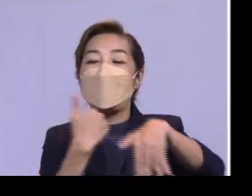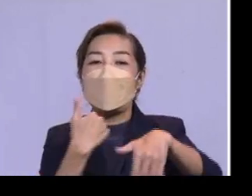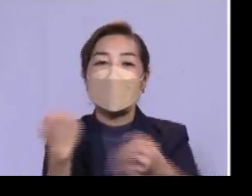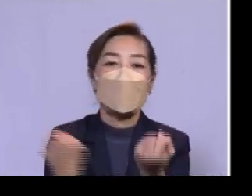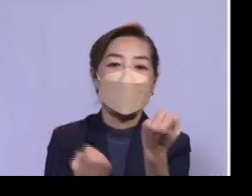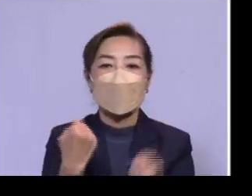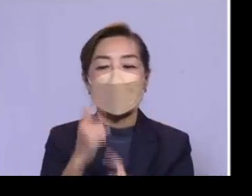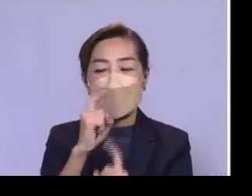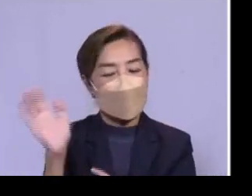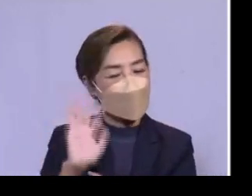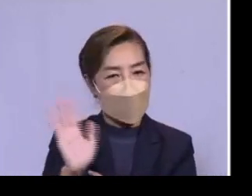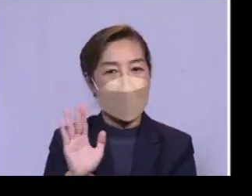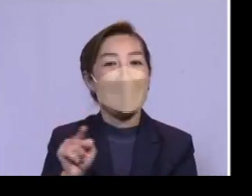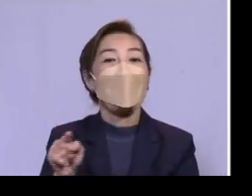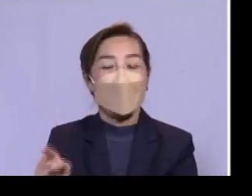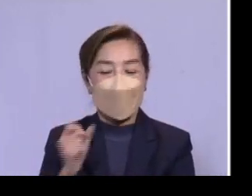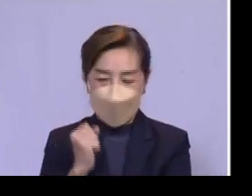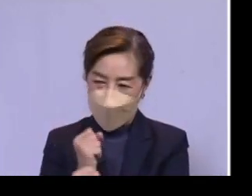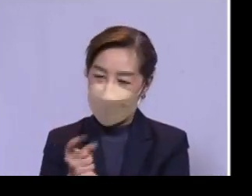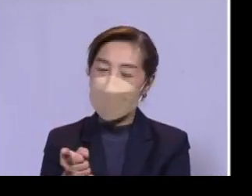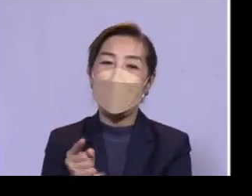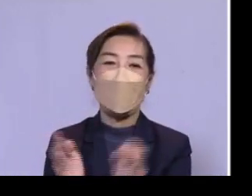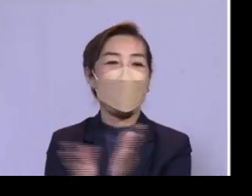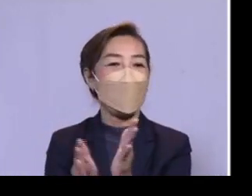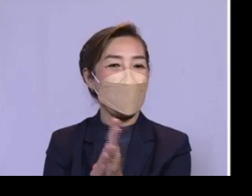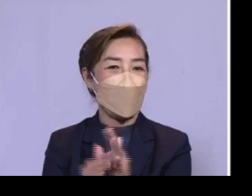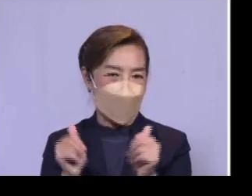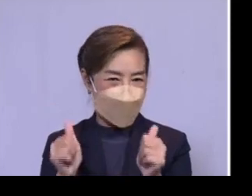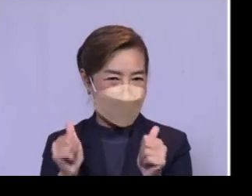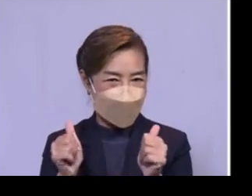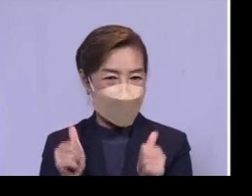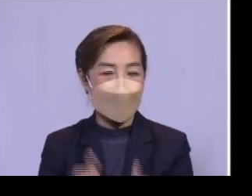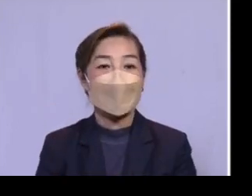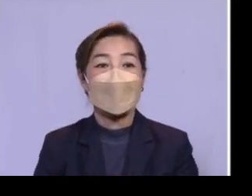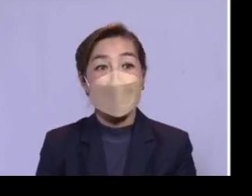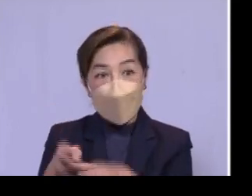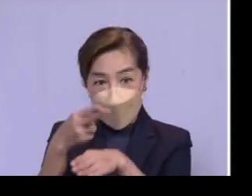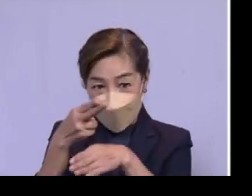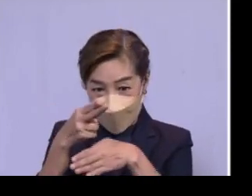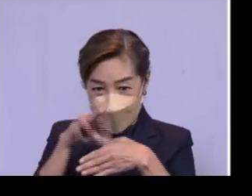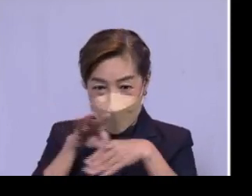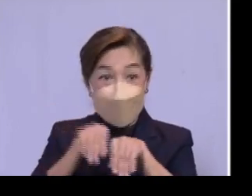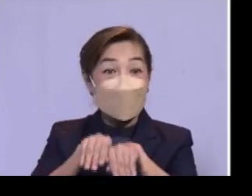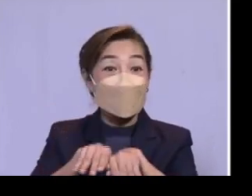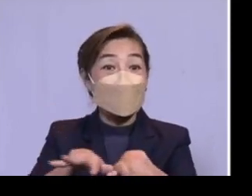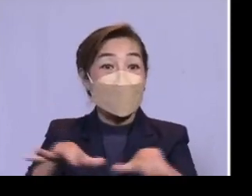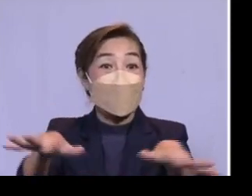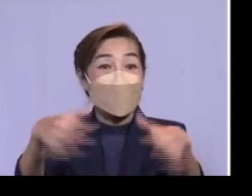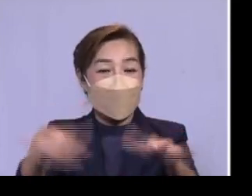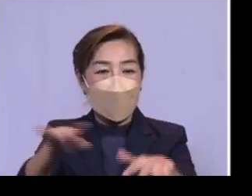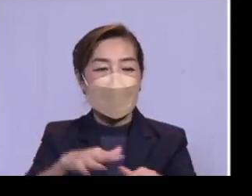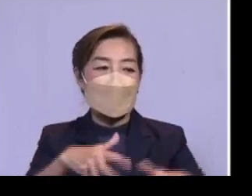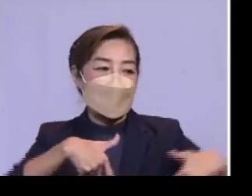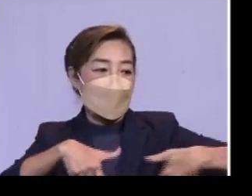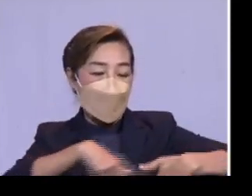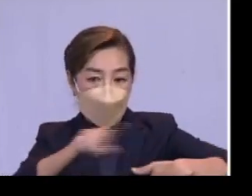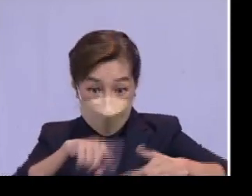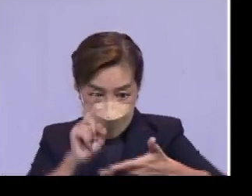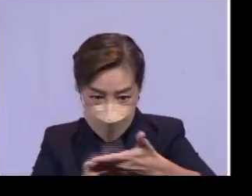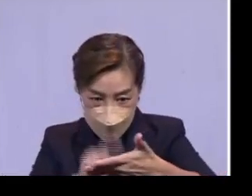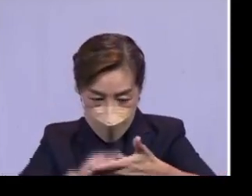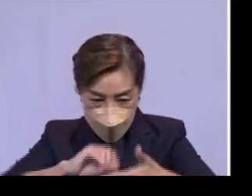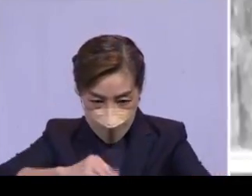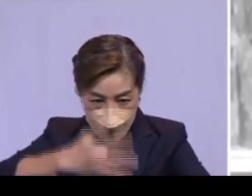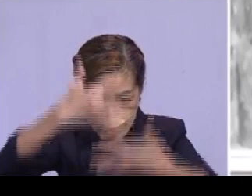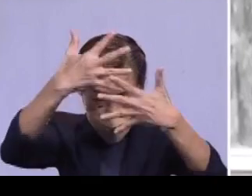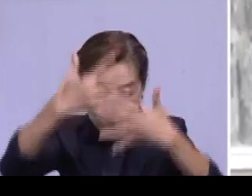ากๆนะฮะ แบบนี้ต้องชื่นชม แบบนี้ต้องชื่นชมครับ ใช่ใช ่โอ้พอคลิปนี้ถูกเผยแพร่ออกไปเสียงชื่นชมเนี่ยโอ้โหมากม